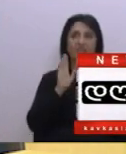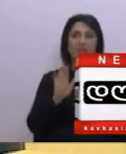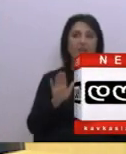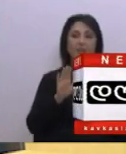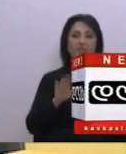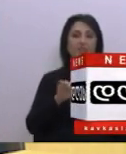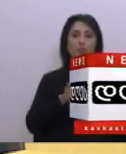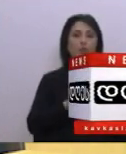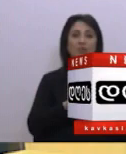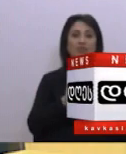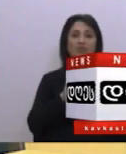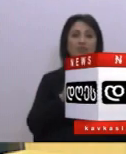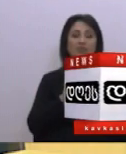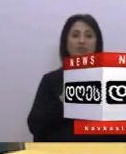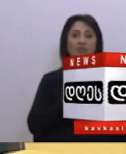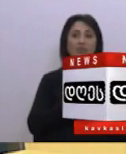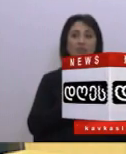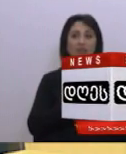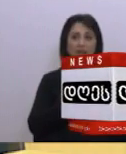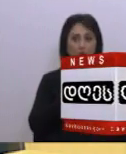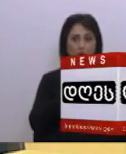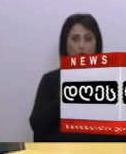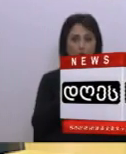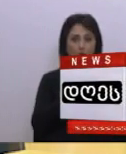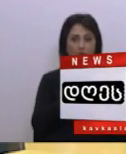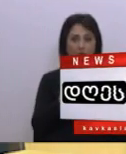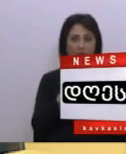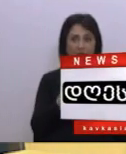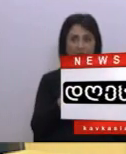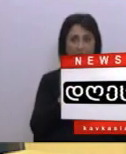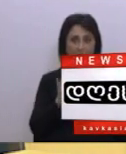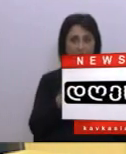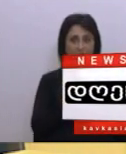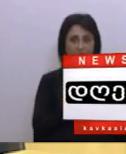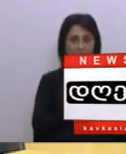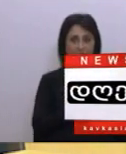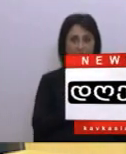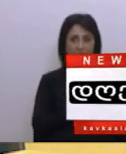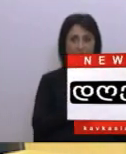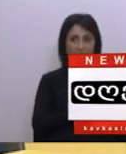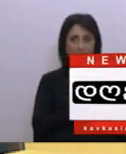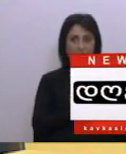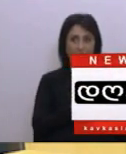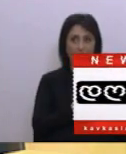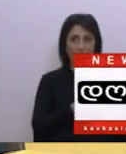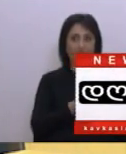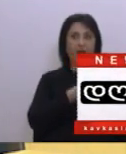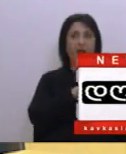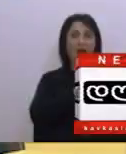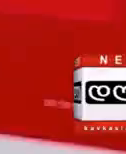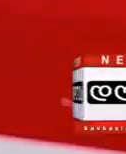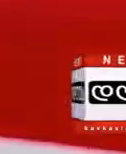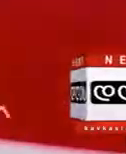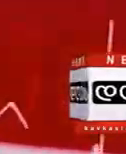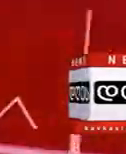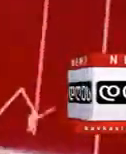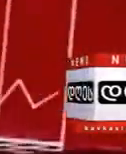vin iges monatselobas iti tamashi elene khostaria khemzvaneli amos Agentul Sevgius,